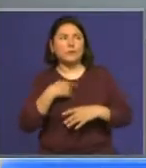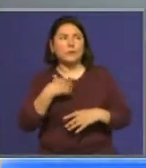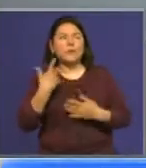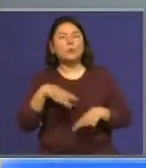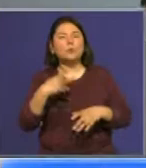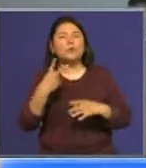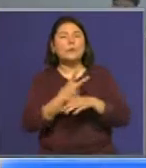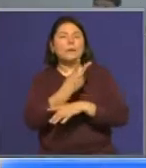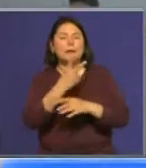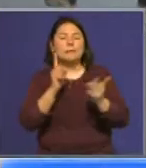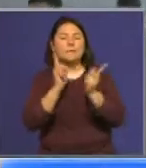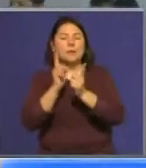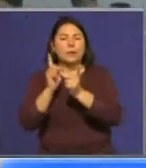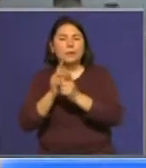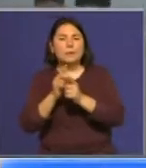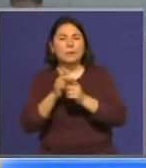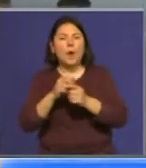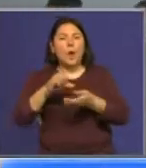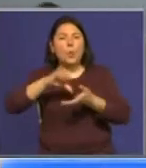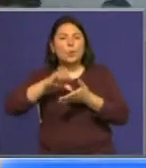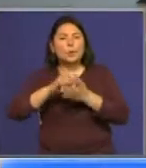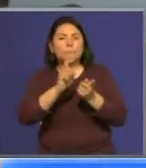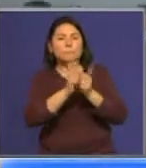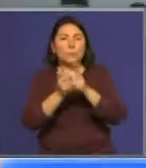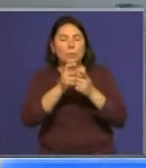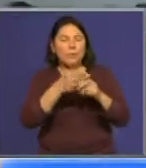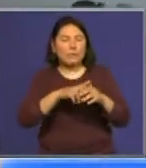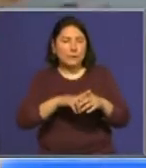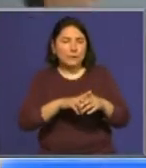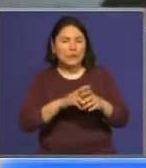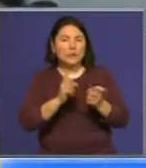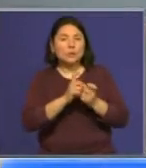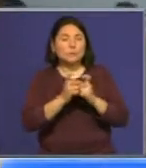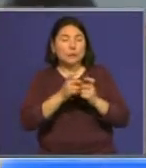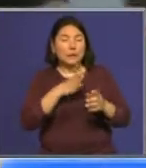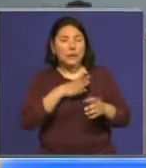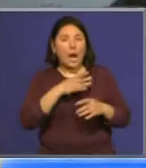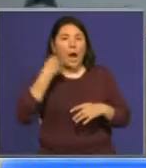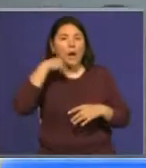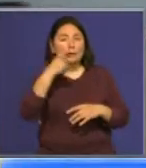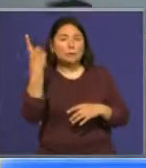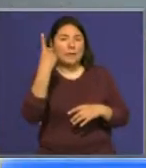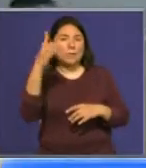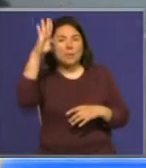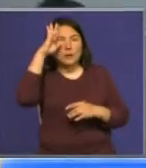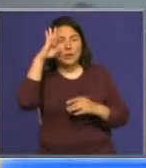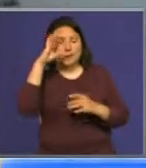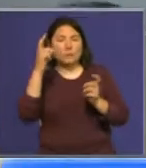жекпе-жек өткіздім. Бірінші жекпе-жек Ақтөбе қаласының баласы